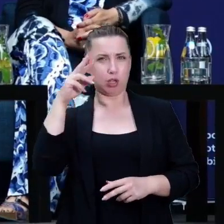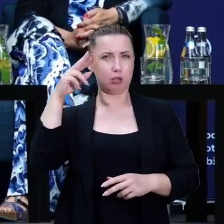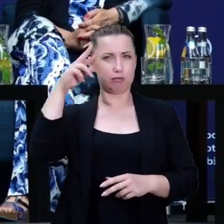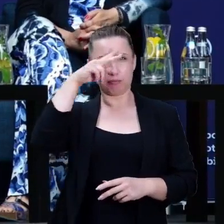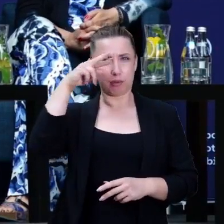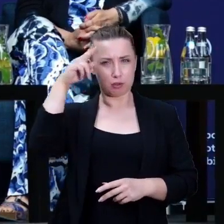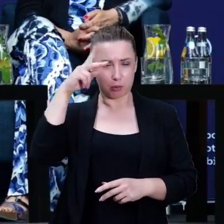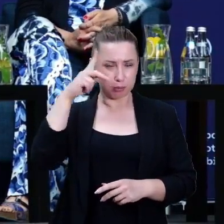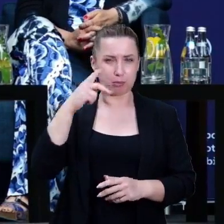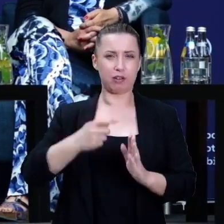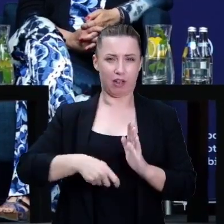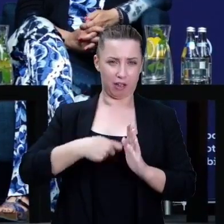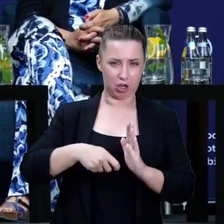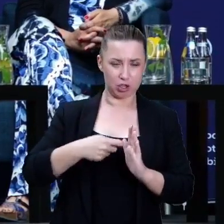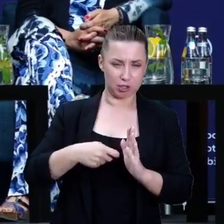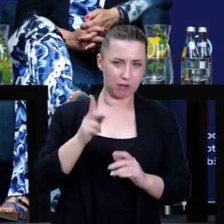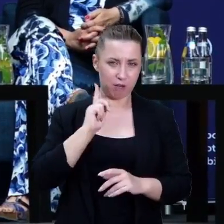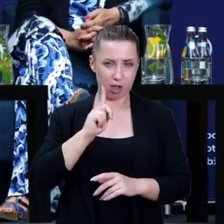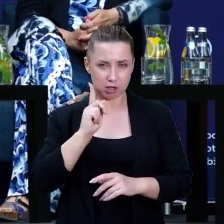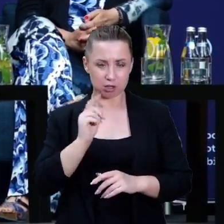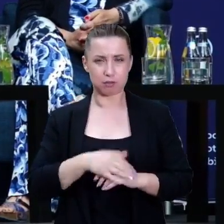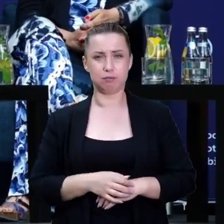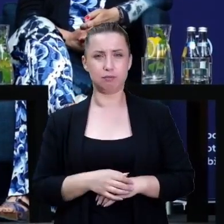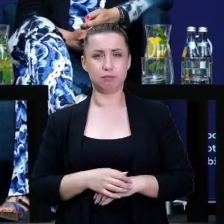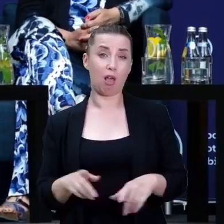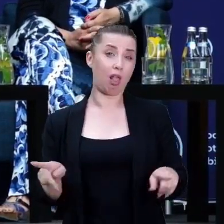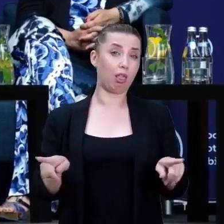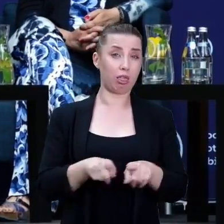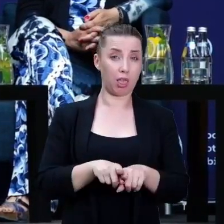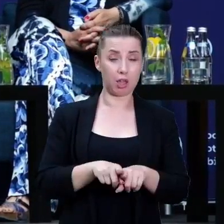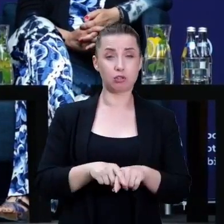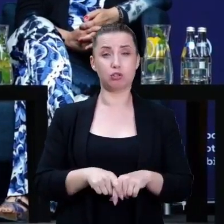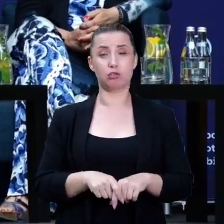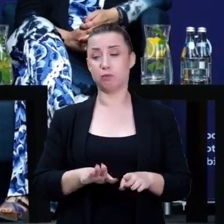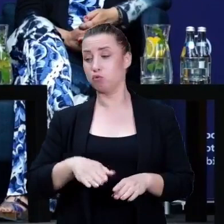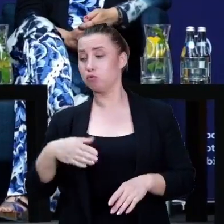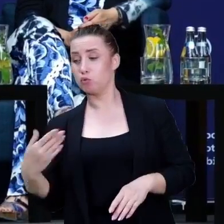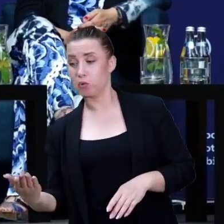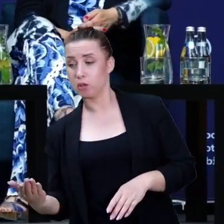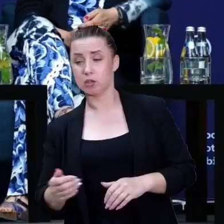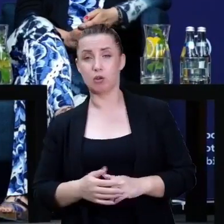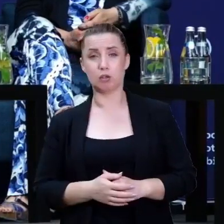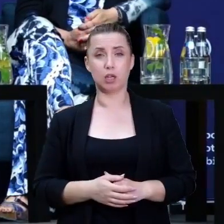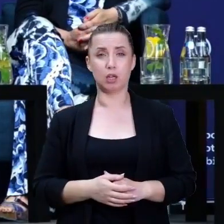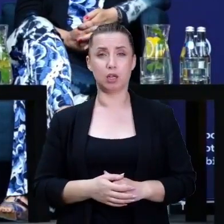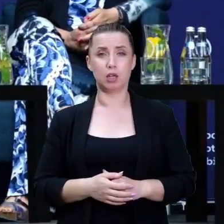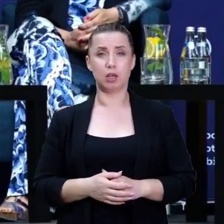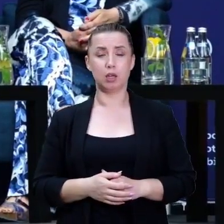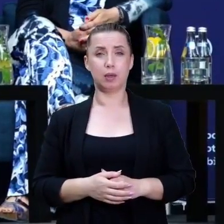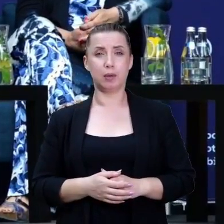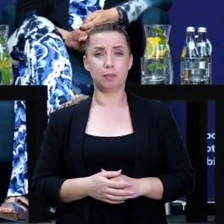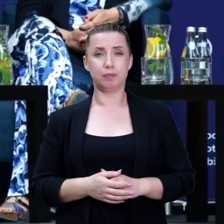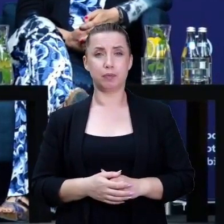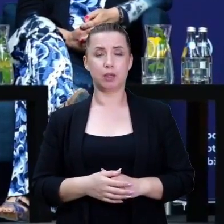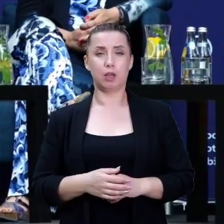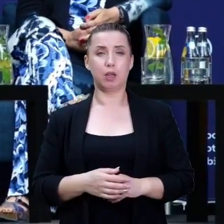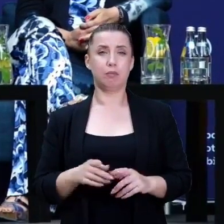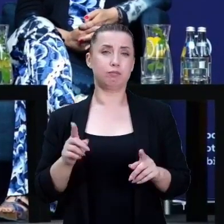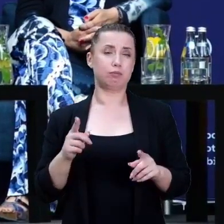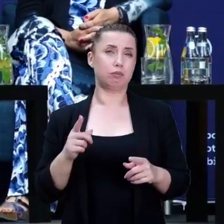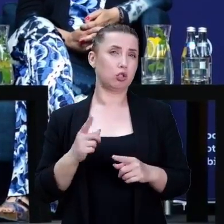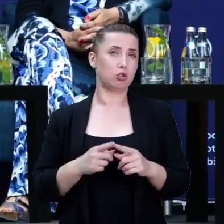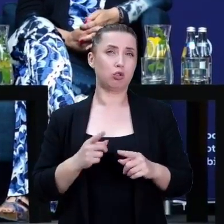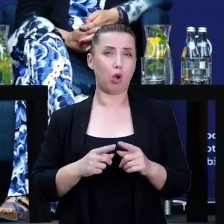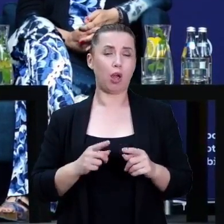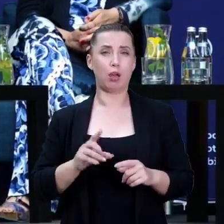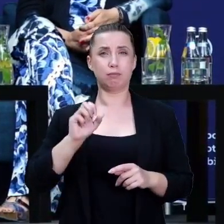umocowany w świadomości stereotyp, no ale też oczywiście z drugiej strony występuje ten tak zwany ageism, prawda,